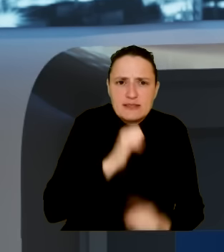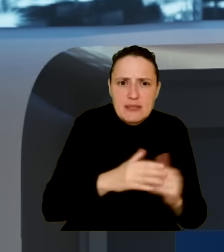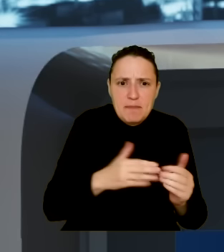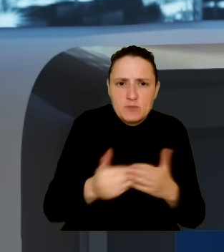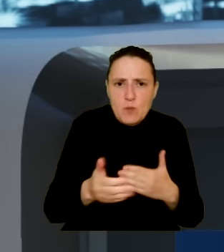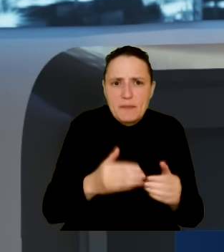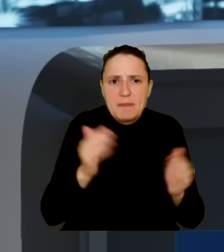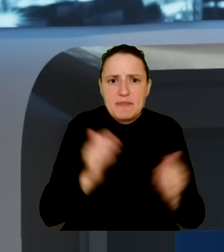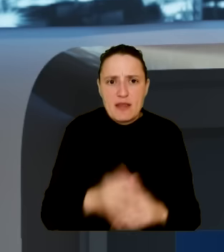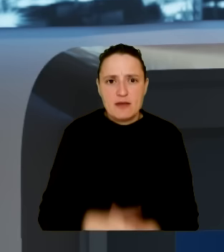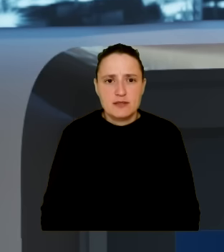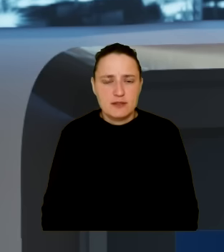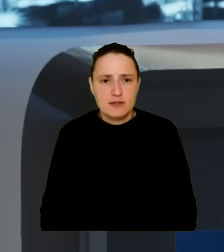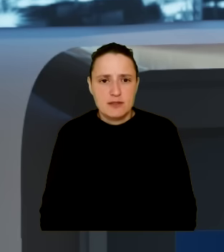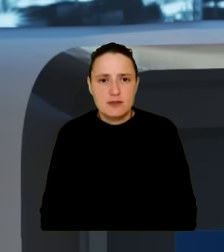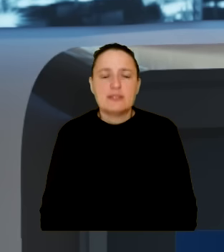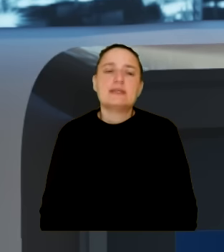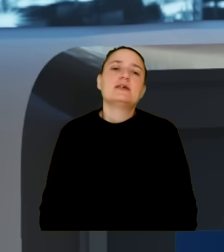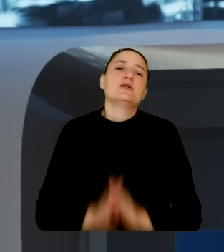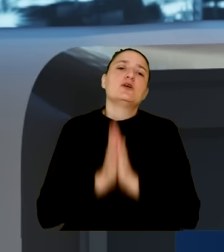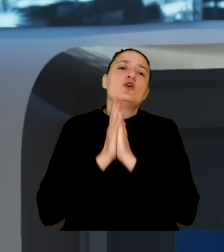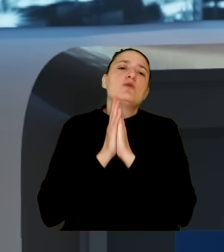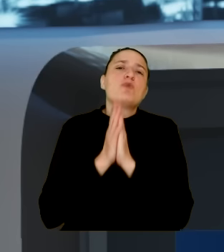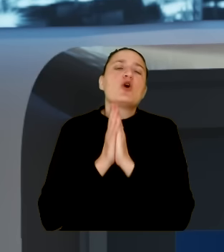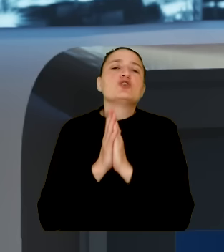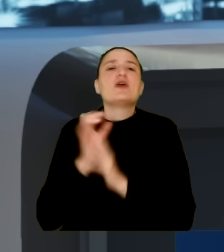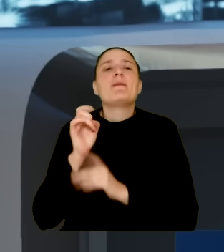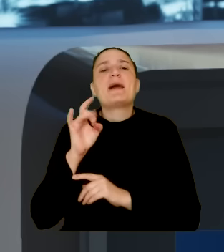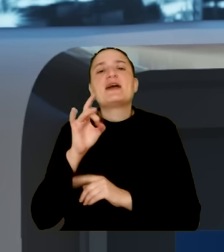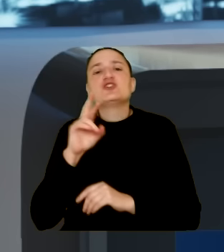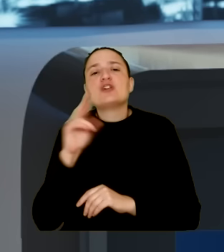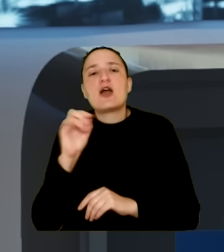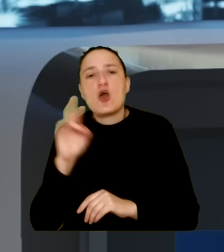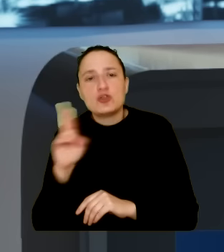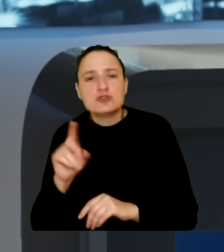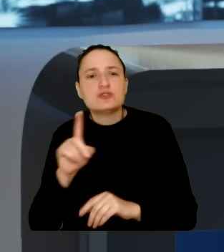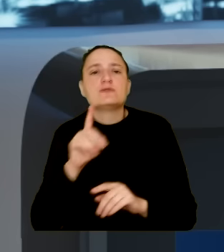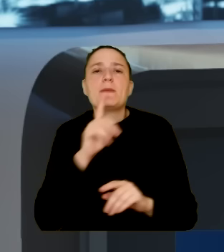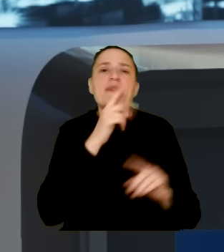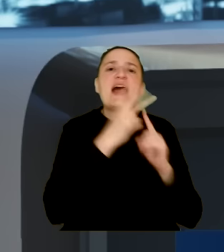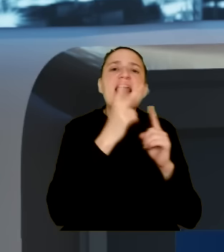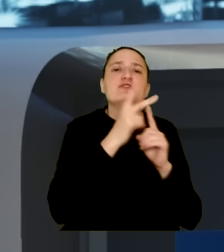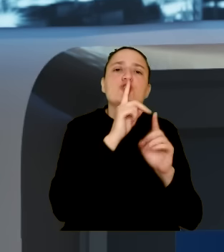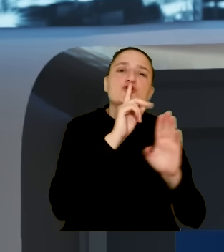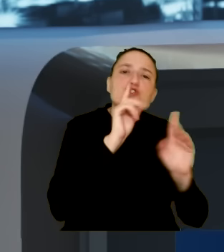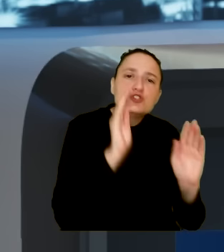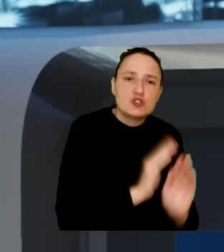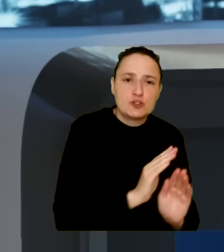Ja mam taką serdeczną prośbę, panie Grzegorzu, proszę ściszyć telewizor, bo pan czeka, aż pan siebie usłyszy w tym telewizorze.